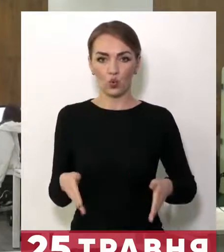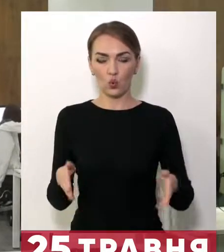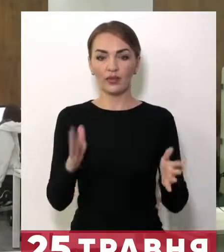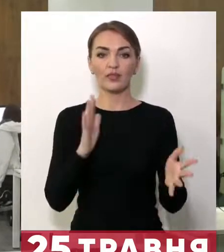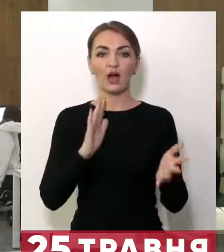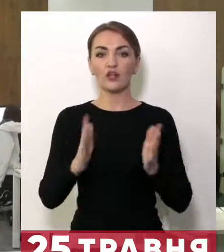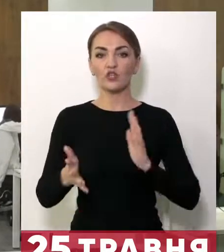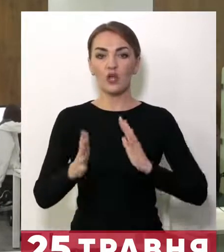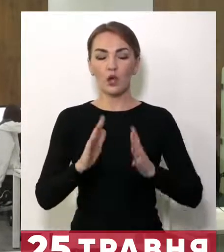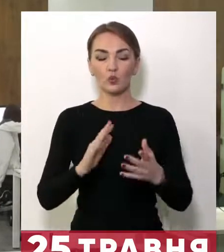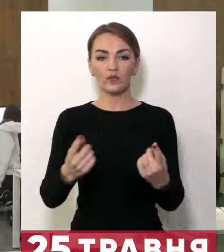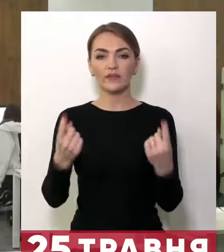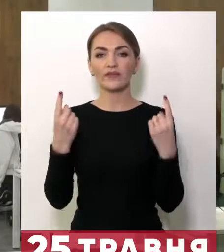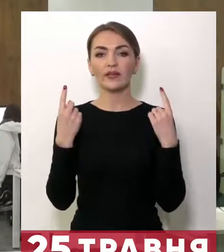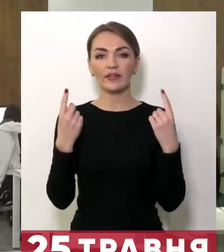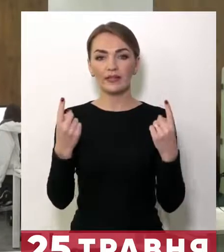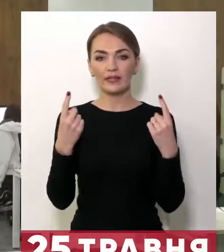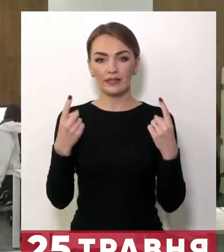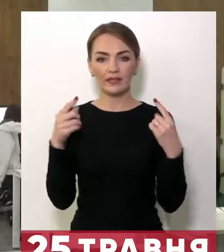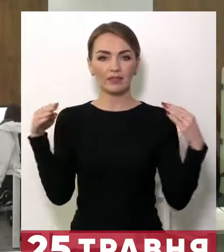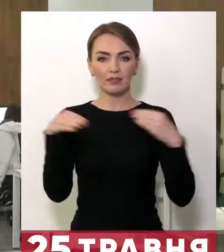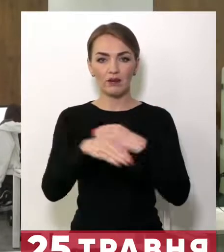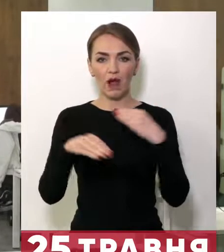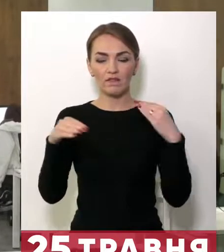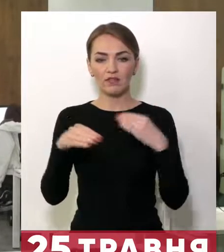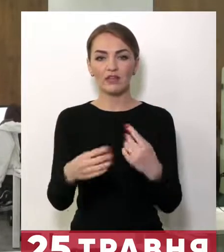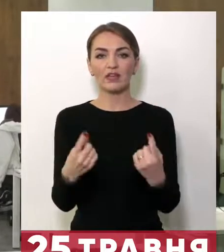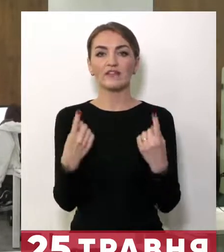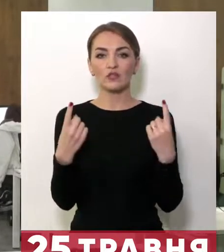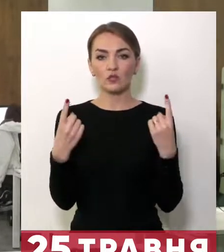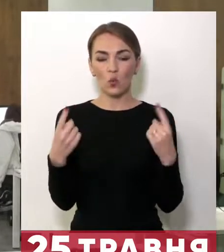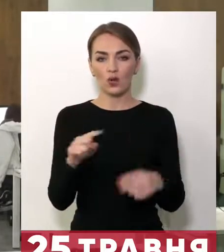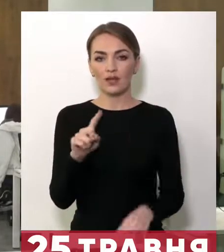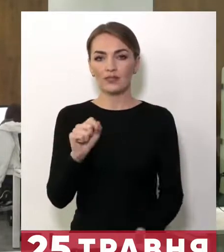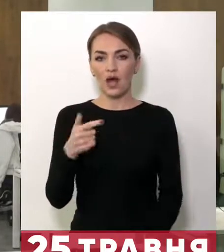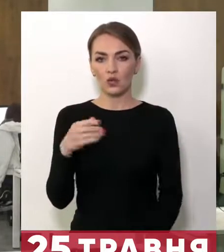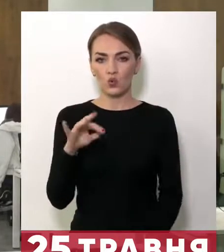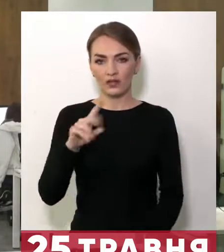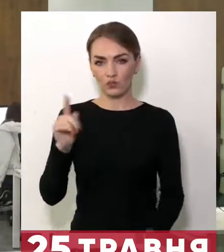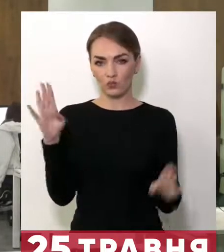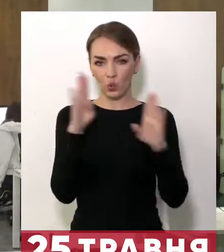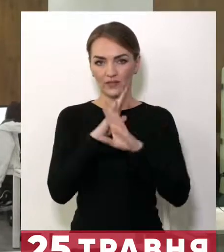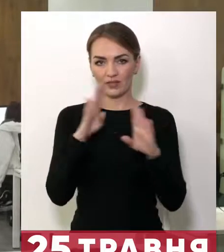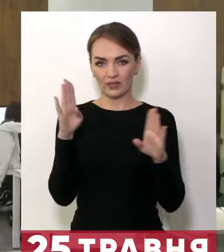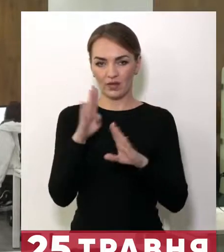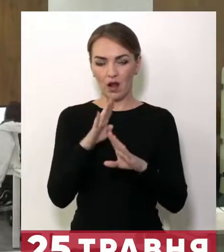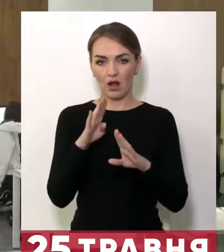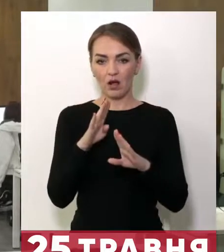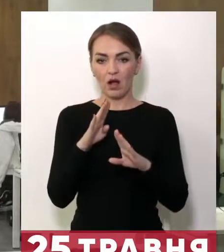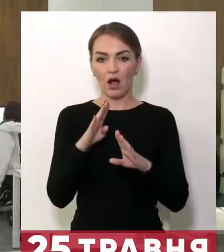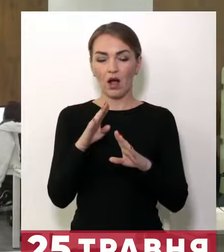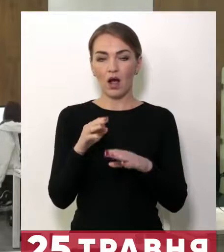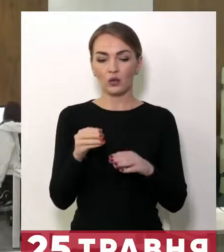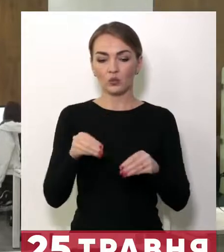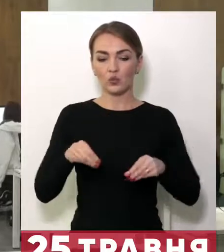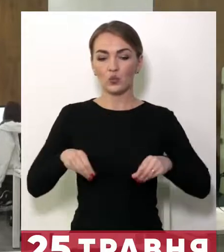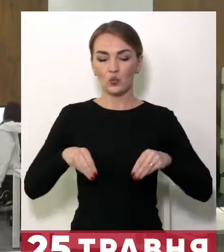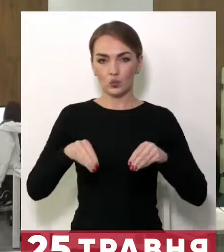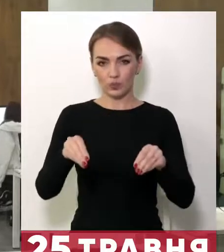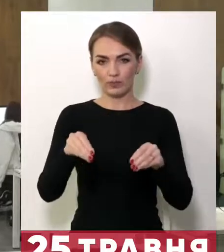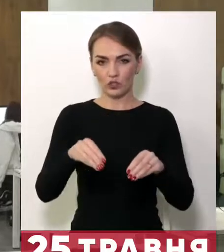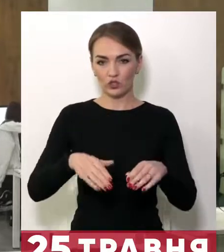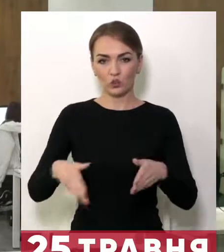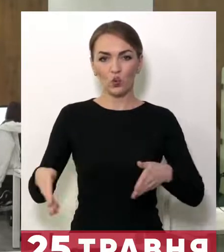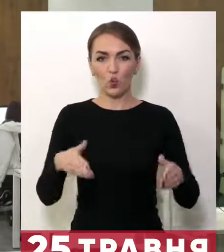На Хрещатику великий трафік і висока загазованість повітря. А суміш, якою посипають дороги